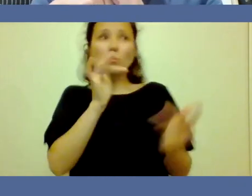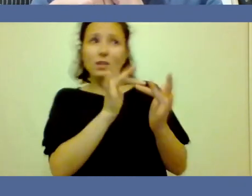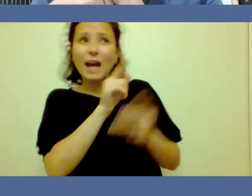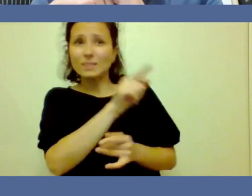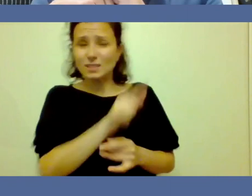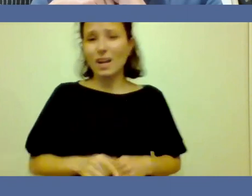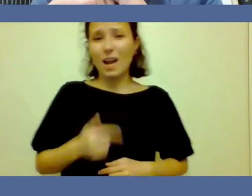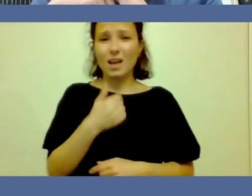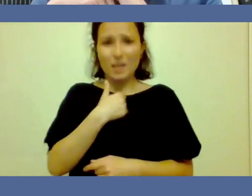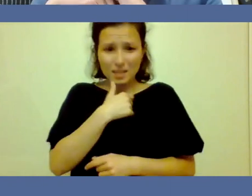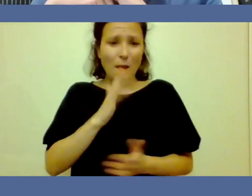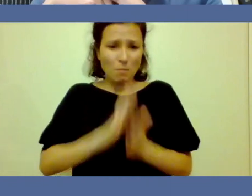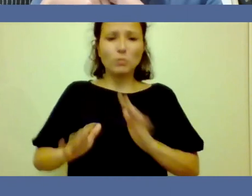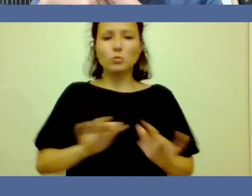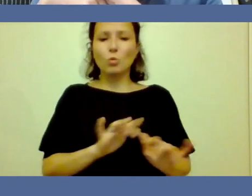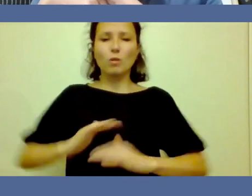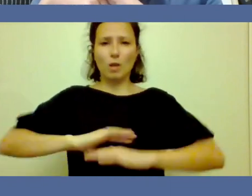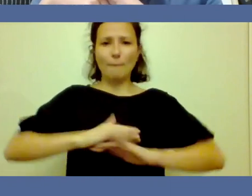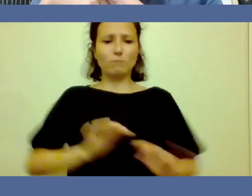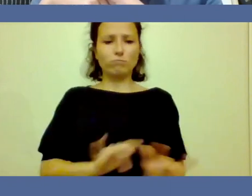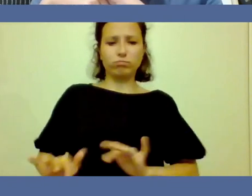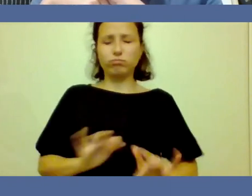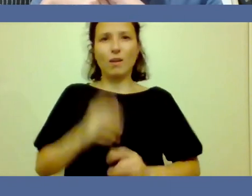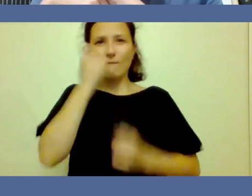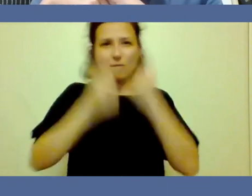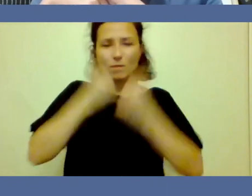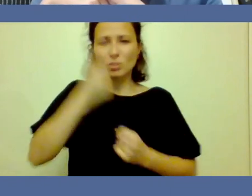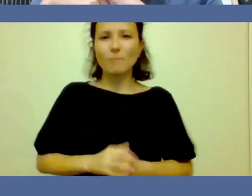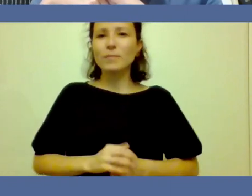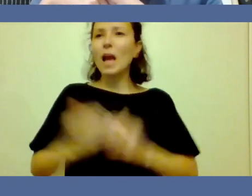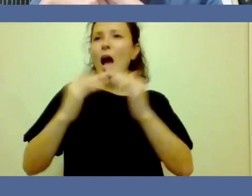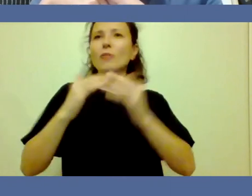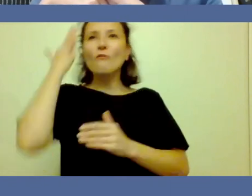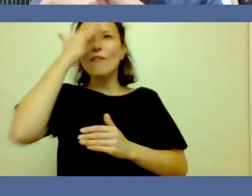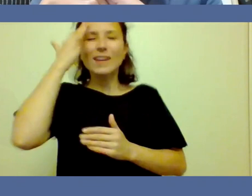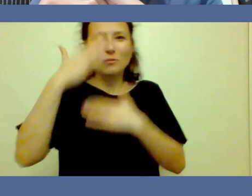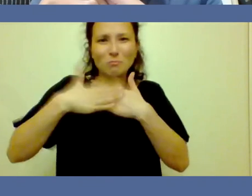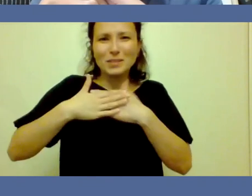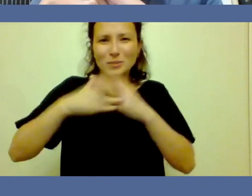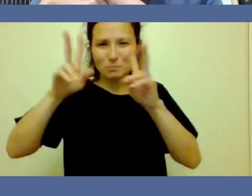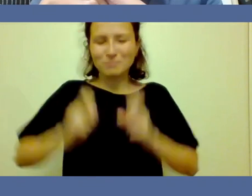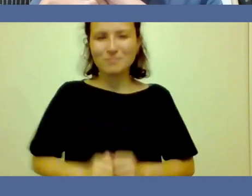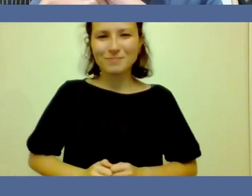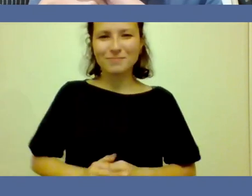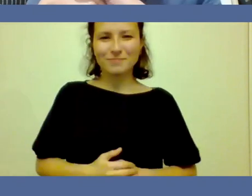komputerze, wymyślam, więc wie pan, no, dom wariatów jest bardzo blisko. To jest naprawdę cienka, czerwona linia.